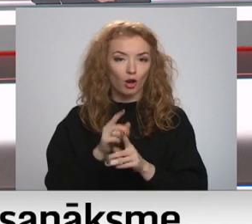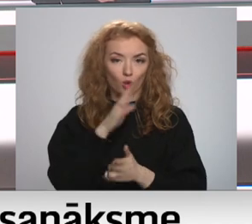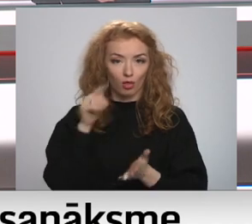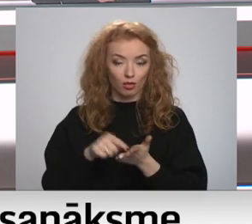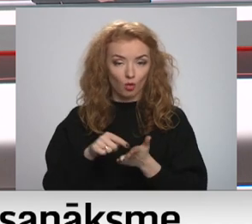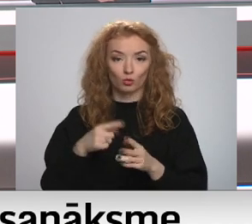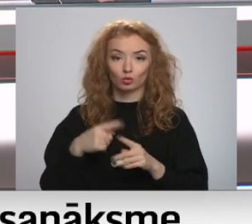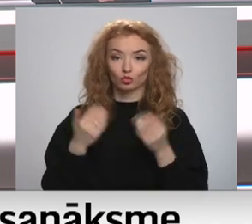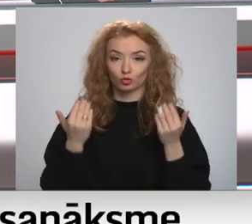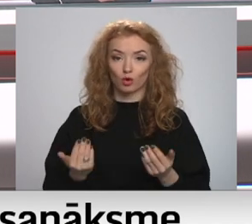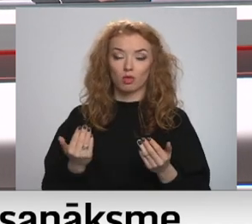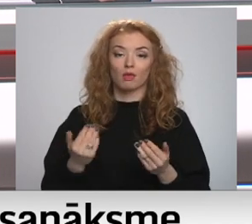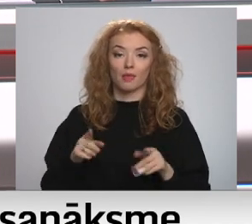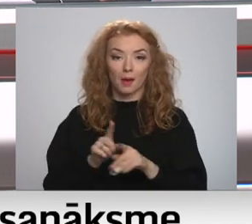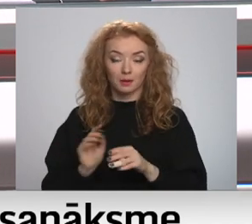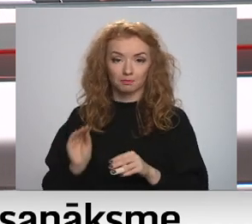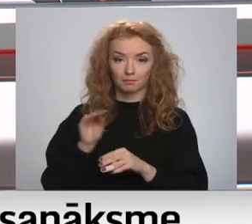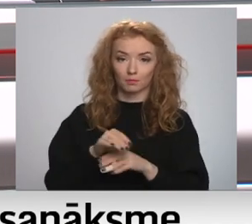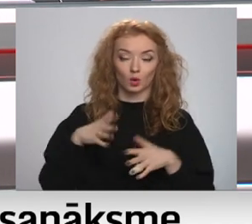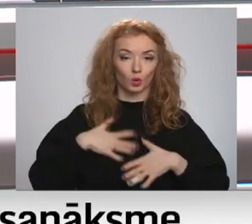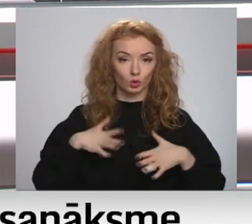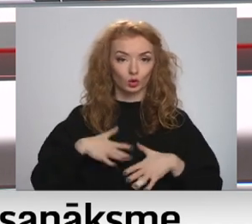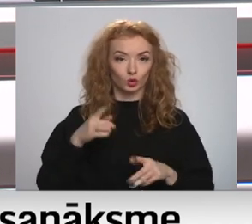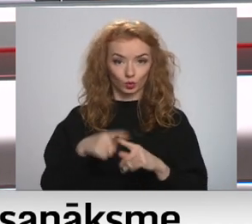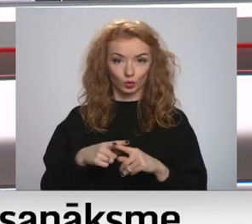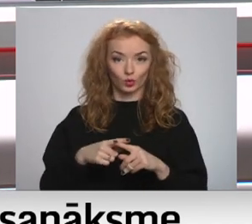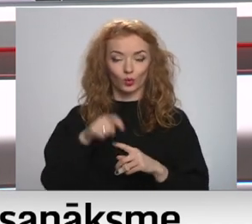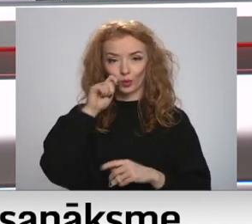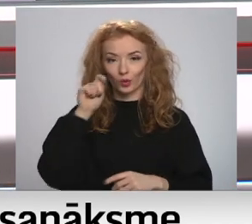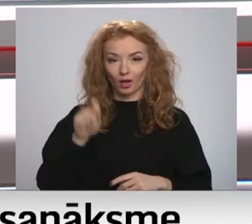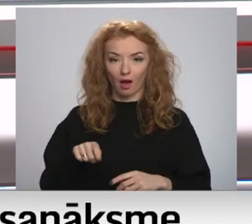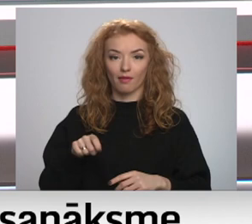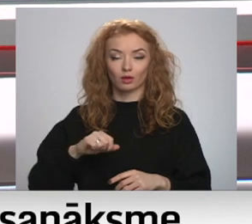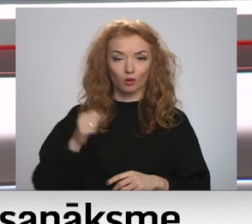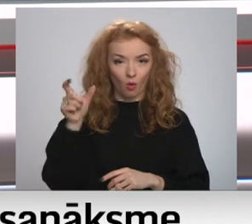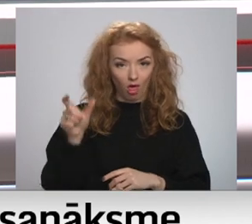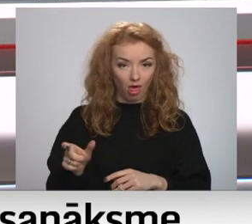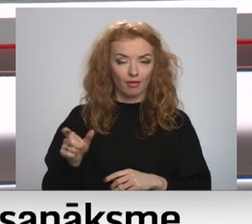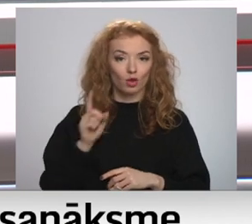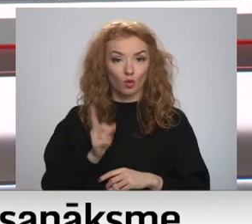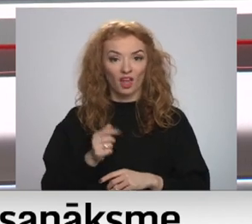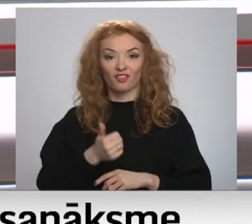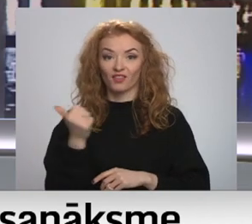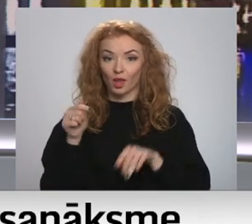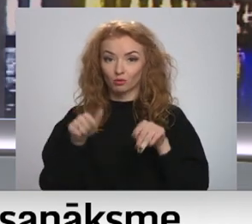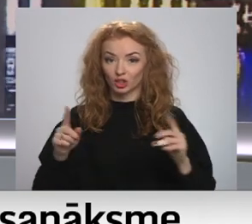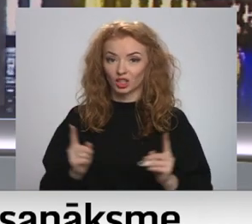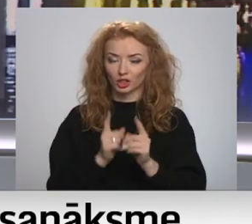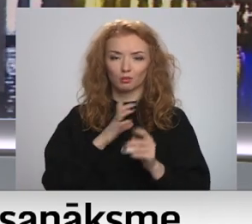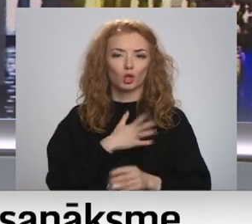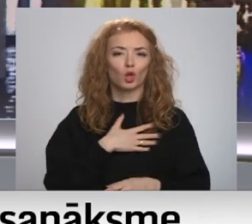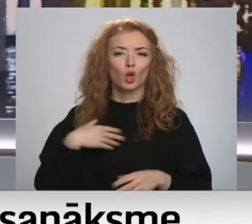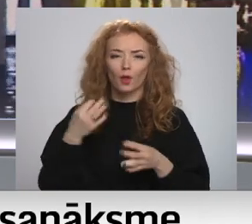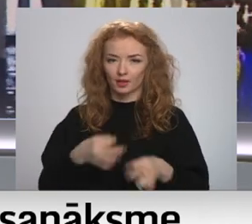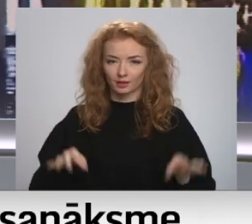šodien NATO ārlietu ministriem pievienojās arī Gruzijas un Ukrainas kolēģi. Noteikti viņiem šī tikšanās bija ļoti svarīga, jo arī